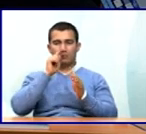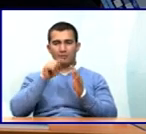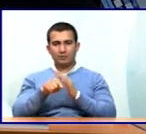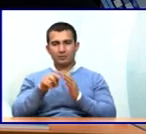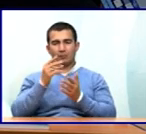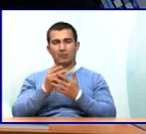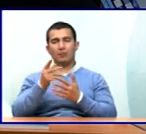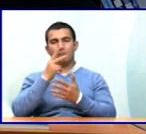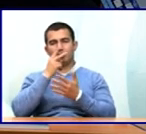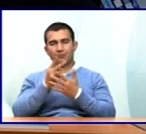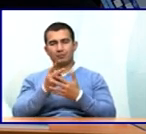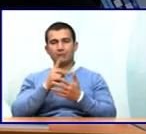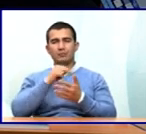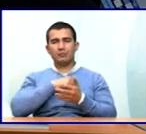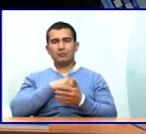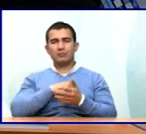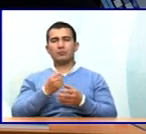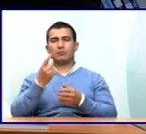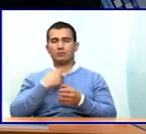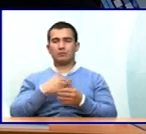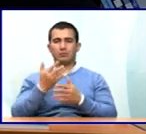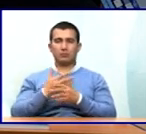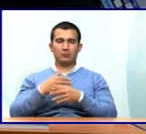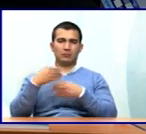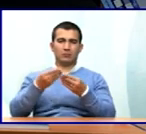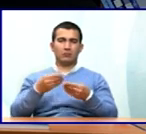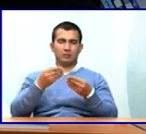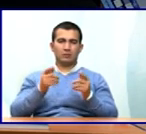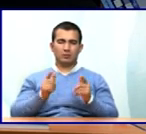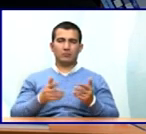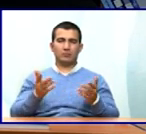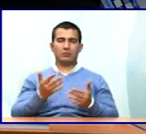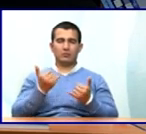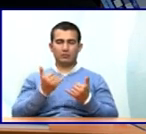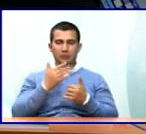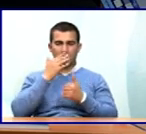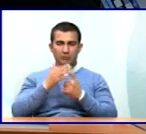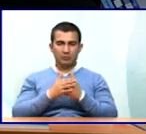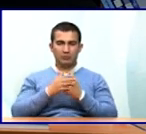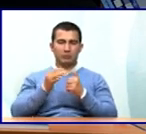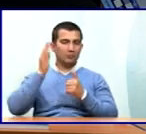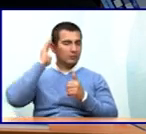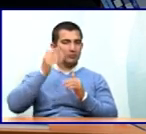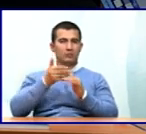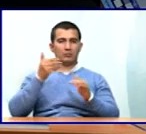orqali o'zingizga yordam olishingiz mumkin. Oldinga va keyinga strelkalari.